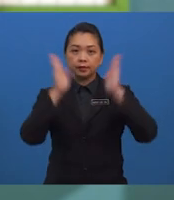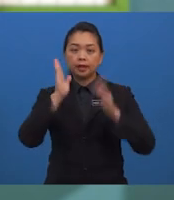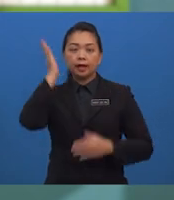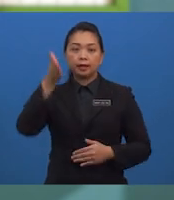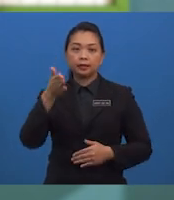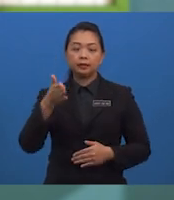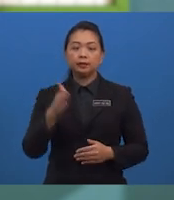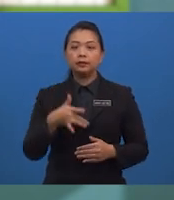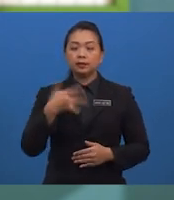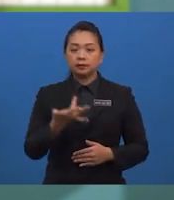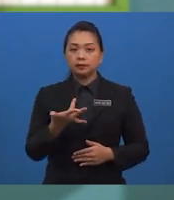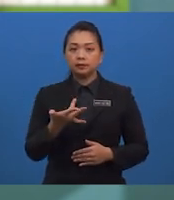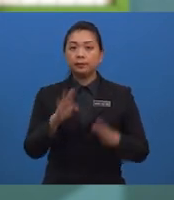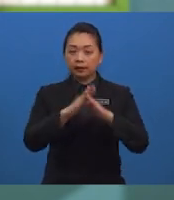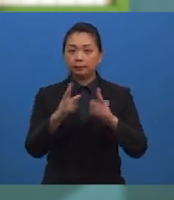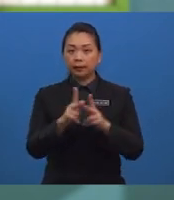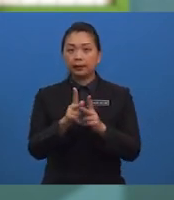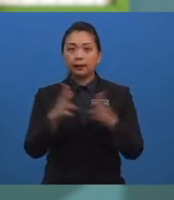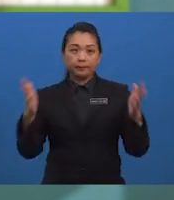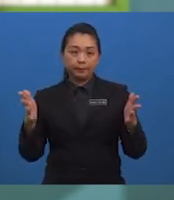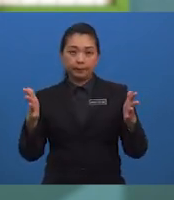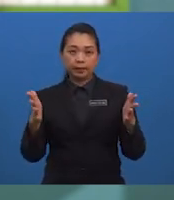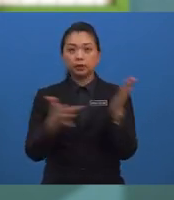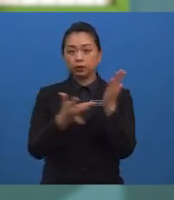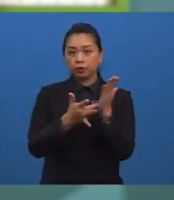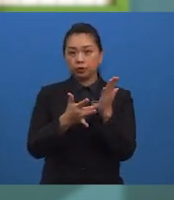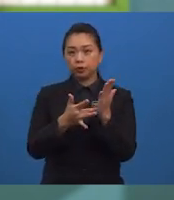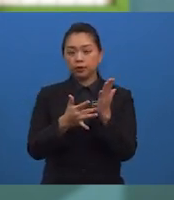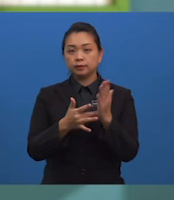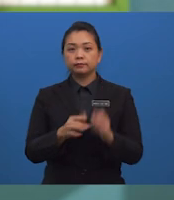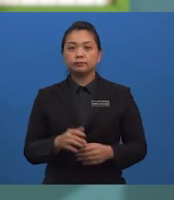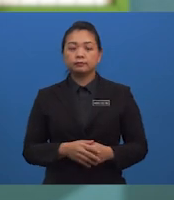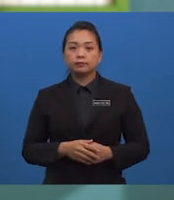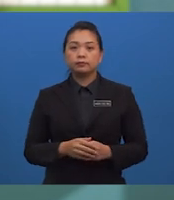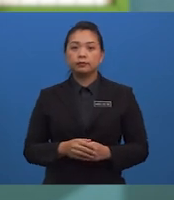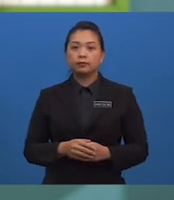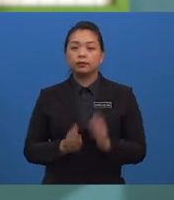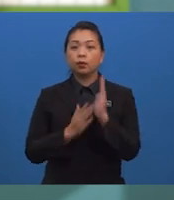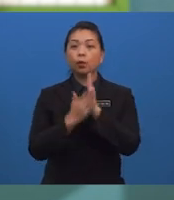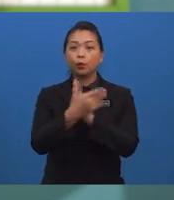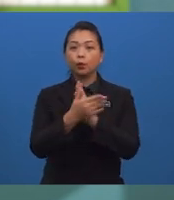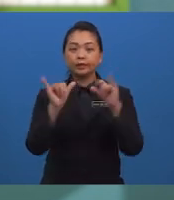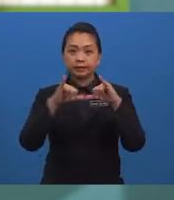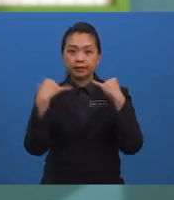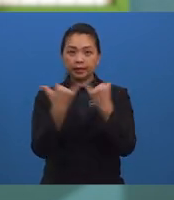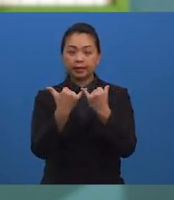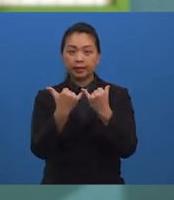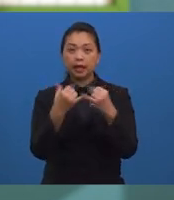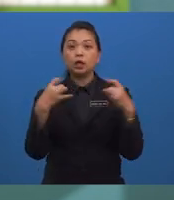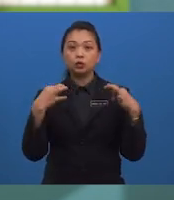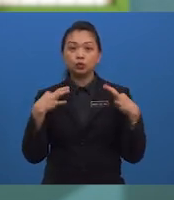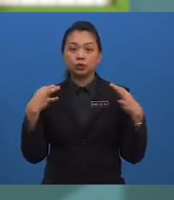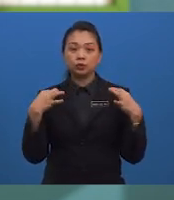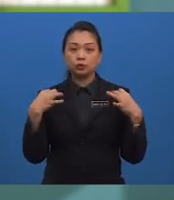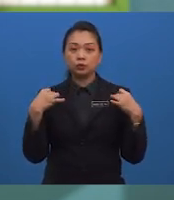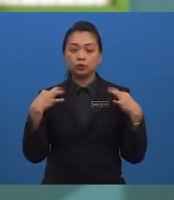R&D, penggunaan teknologi dan inovasi baru oleh syarikat-syarikat swasta atau